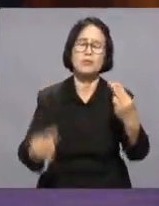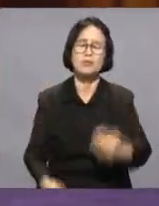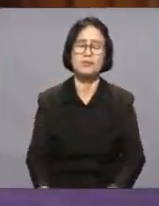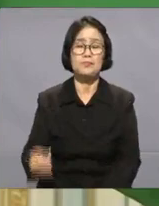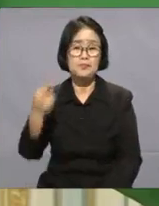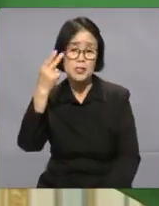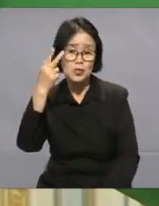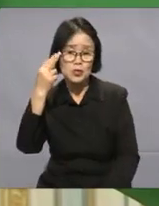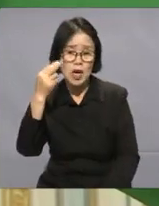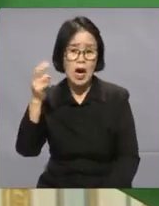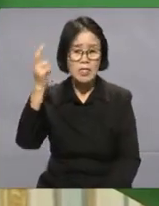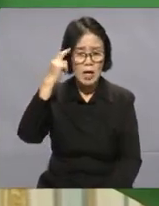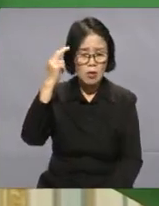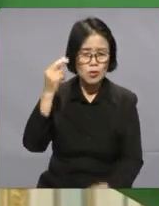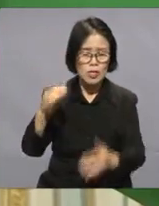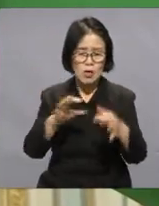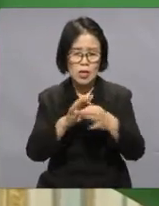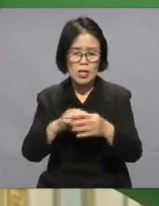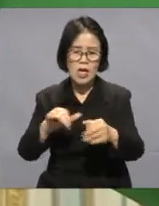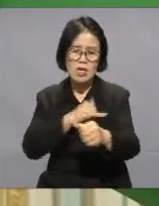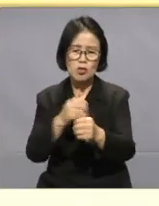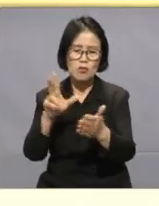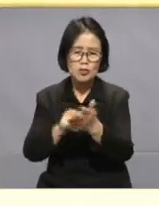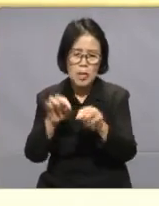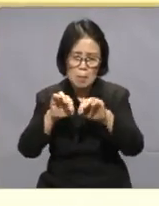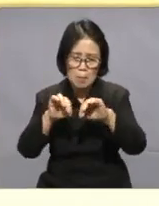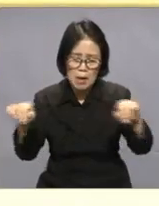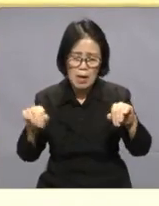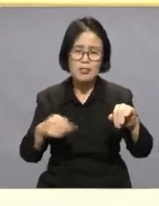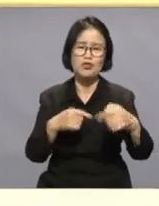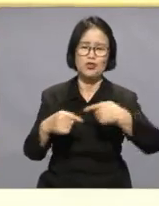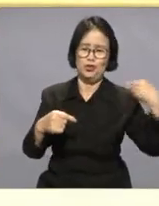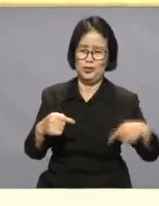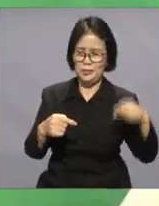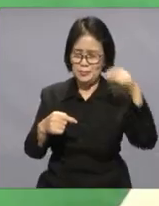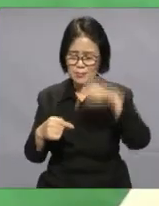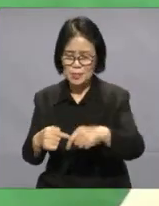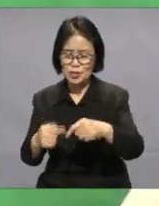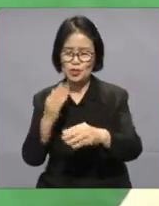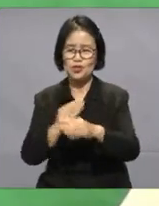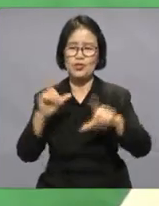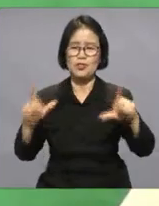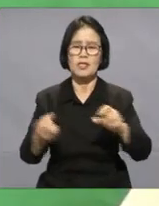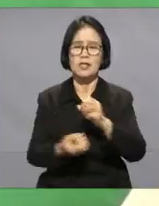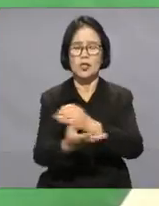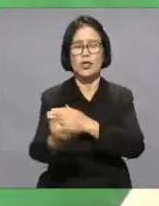미국과 사우디의 관계가 인권 문제로 멀어진 틈을 중국이 파고들며 중동